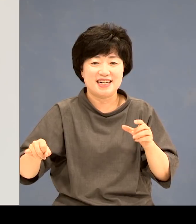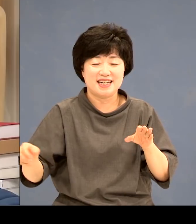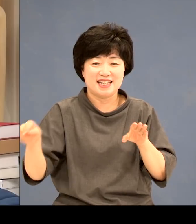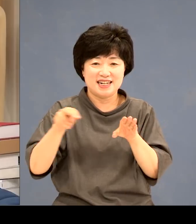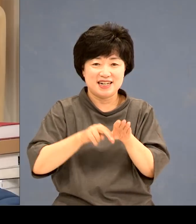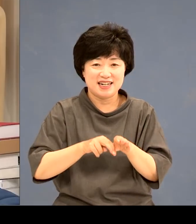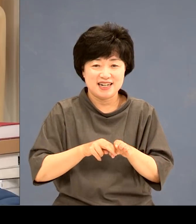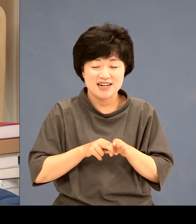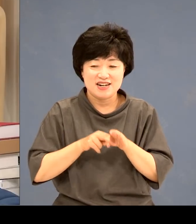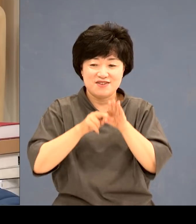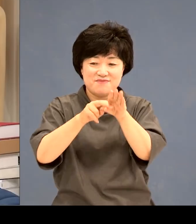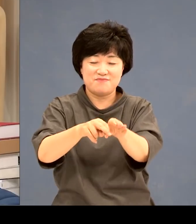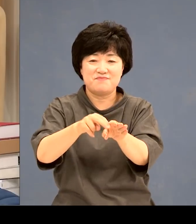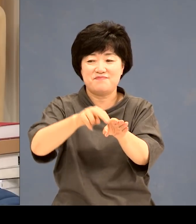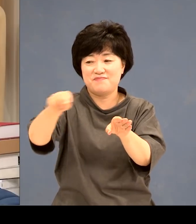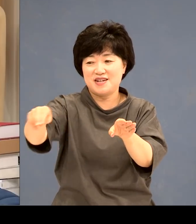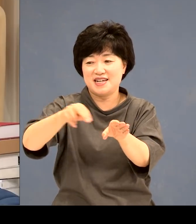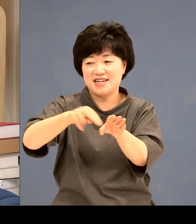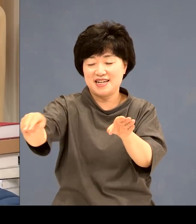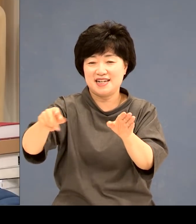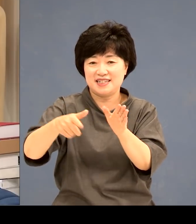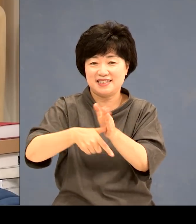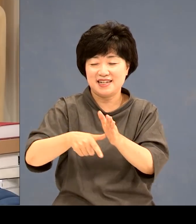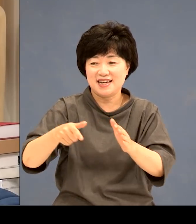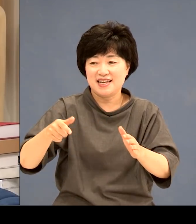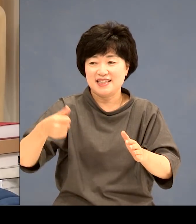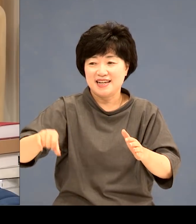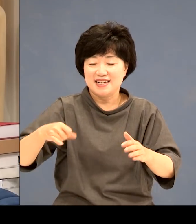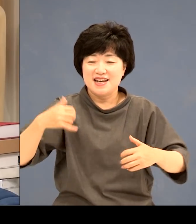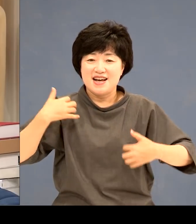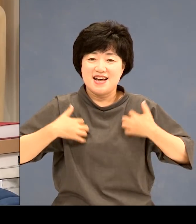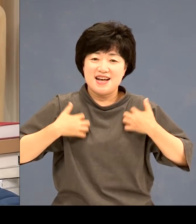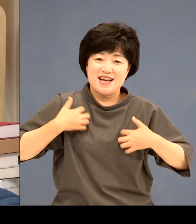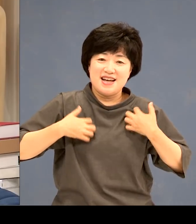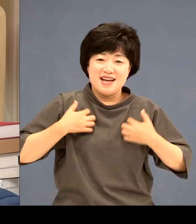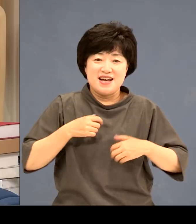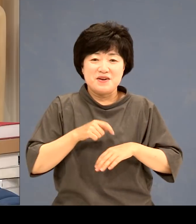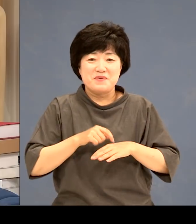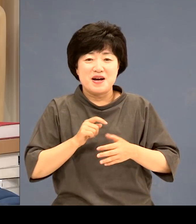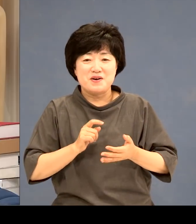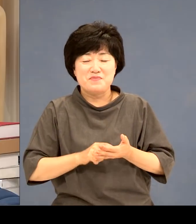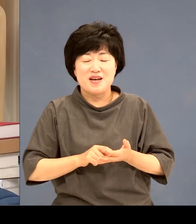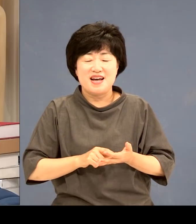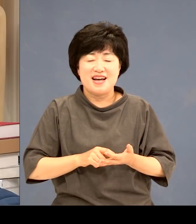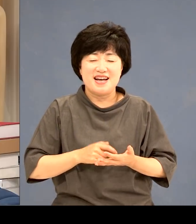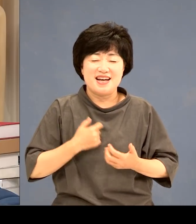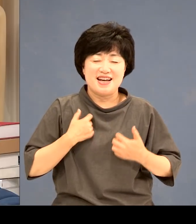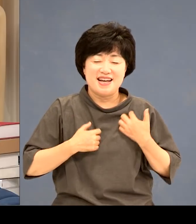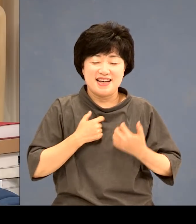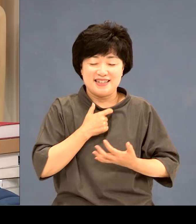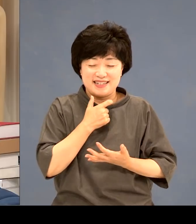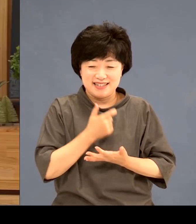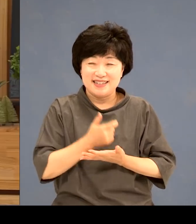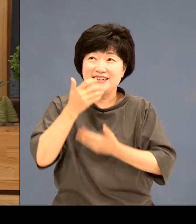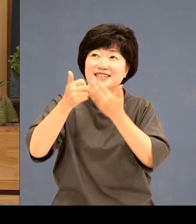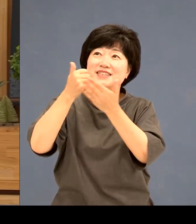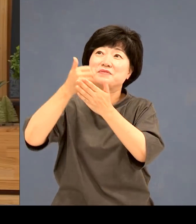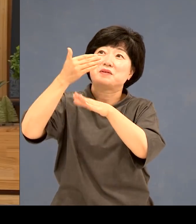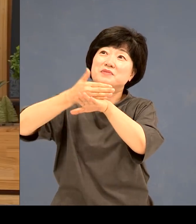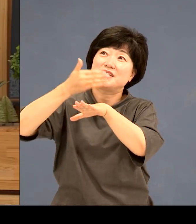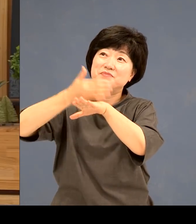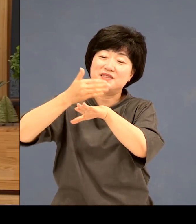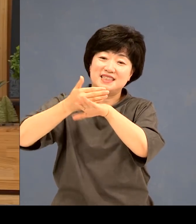딸을 이제 픽업을 학교까지 했을 때 그 아이들이 너무 기뻐하고 마음이 너무 이렇게